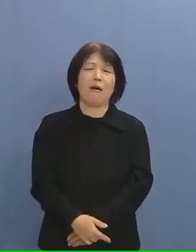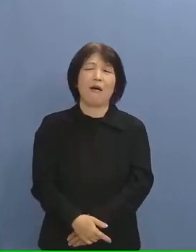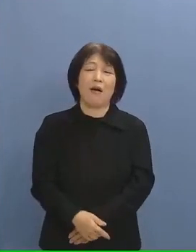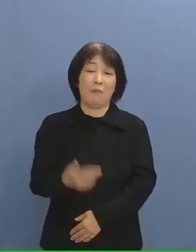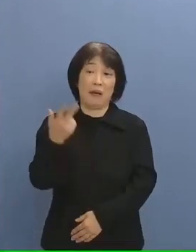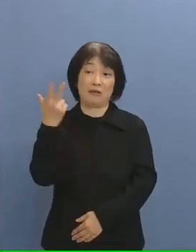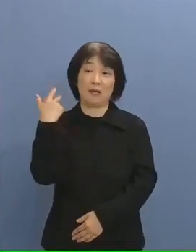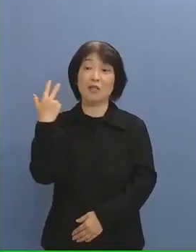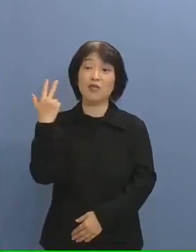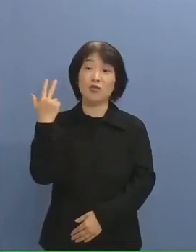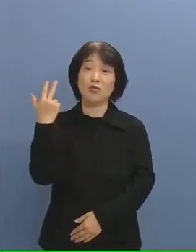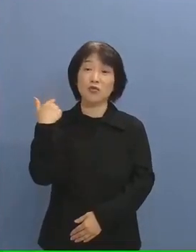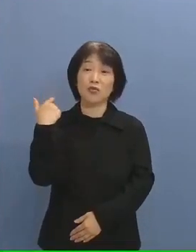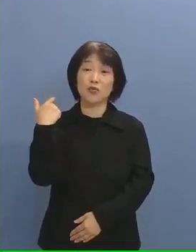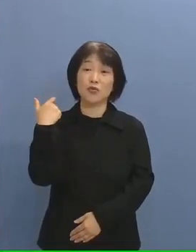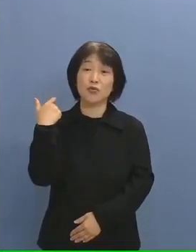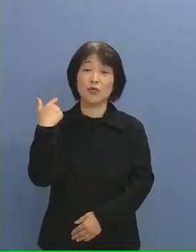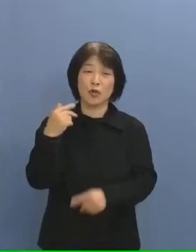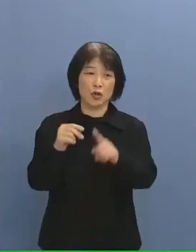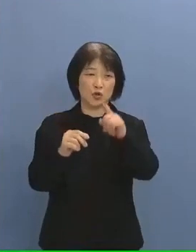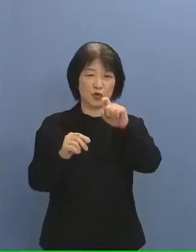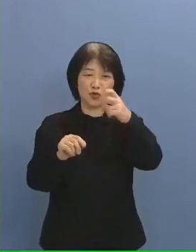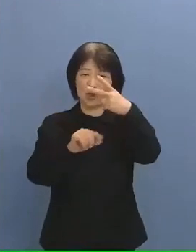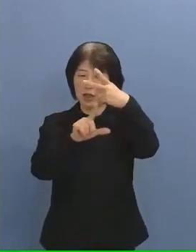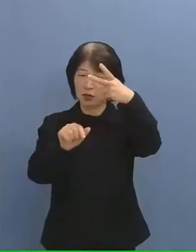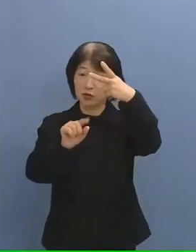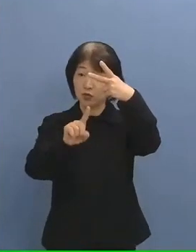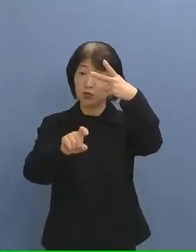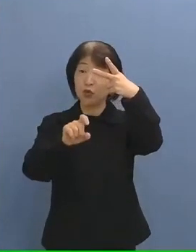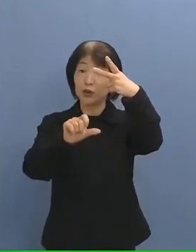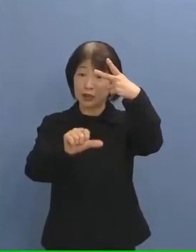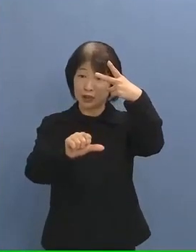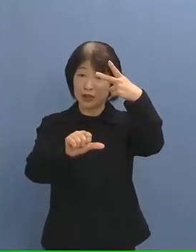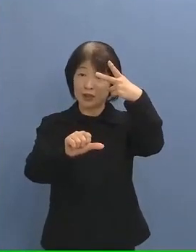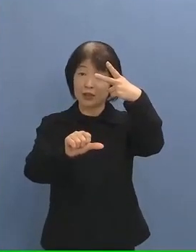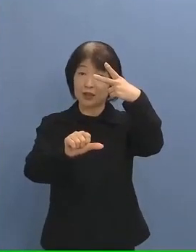先週かな、15日に、